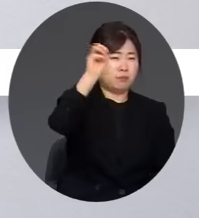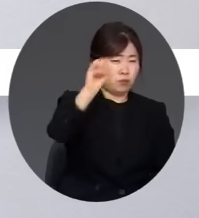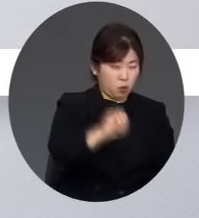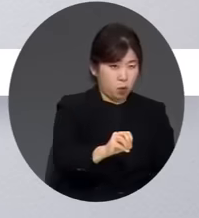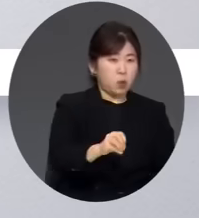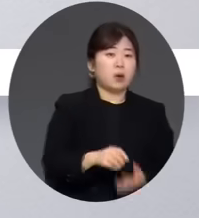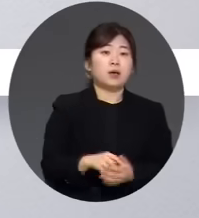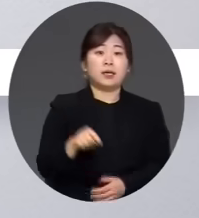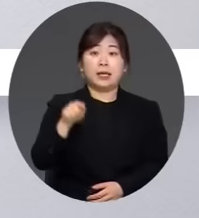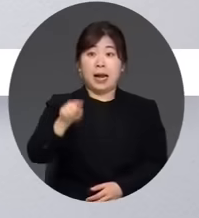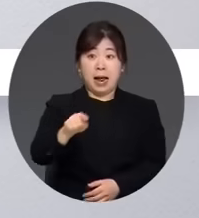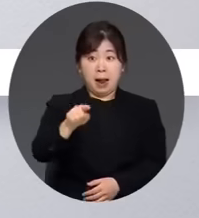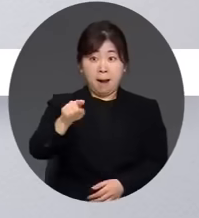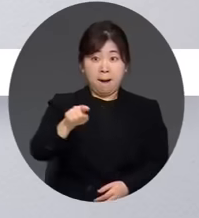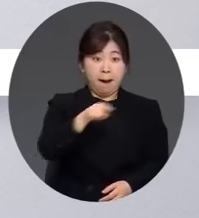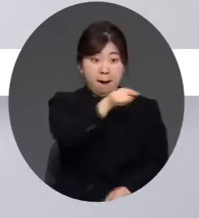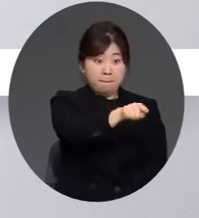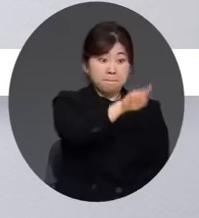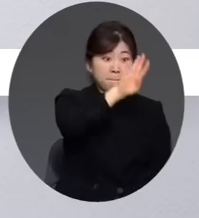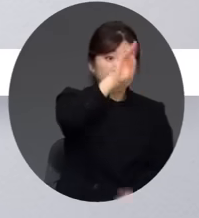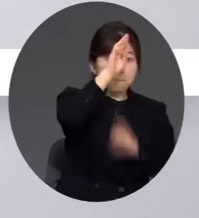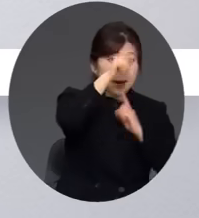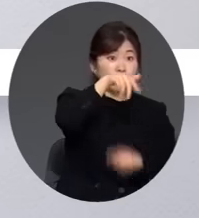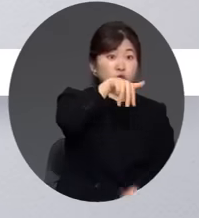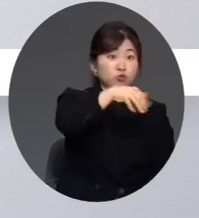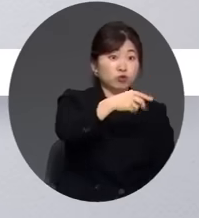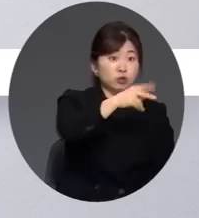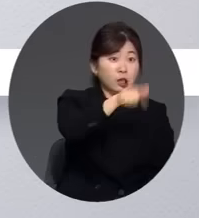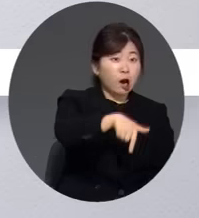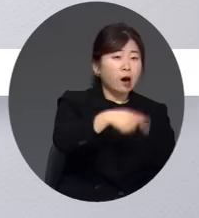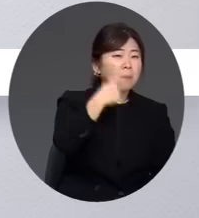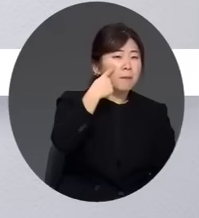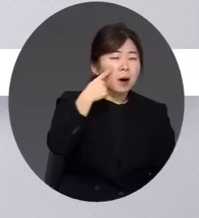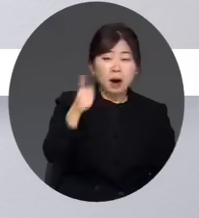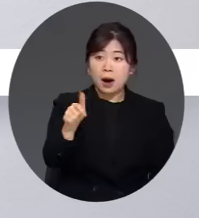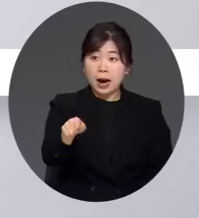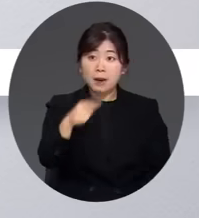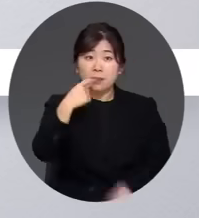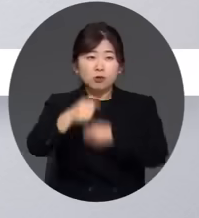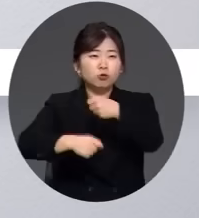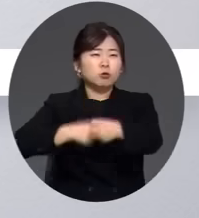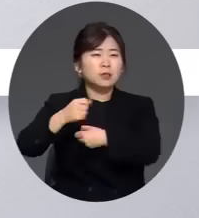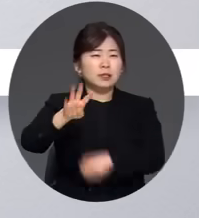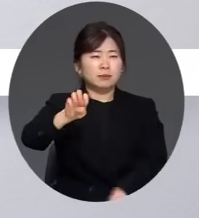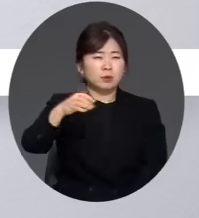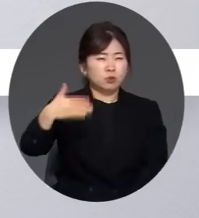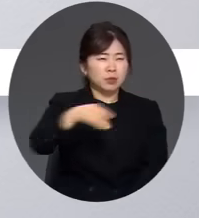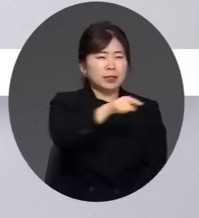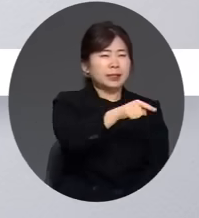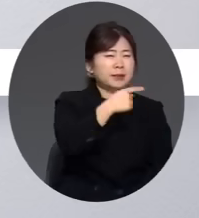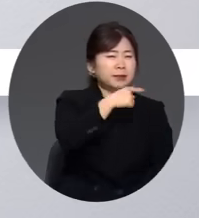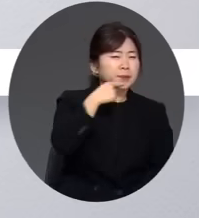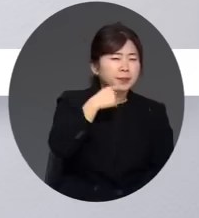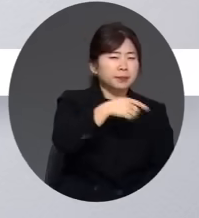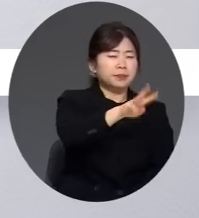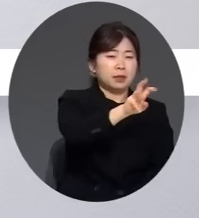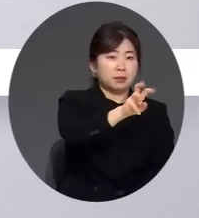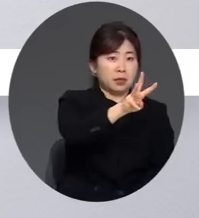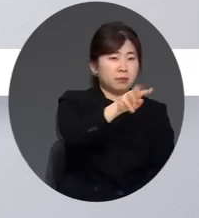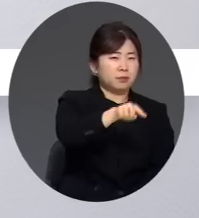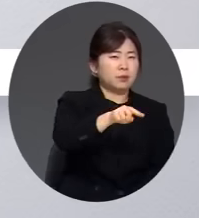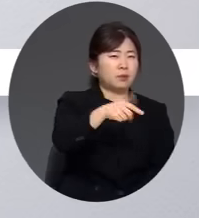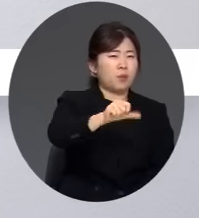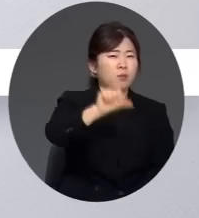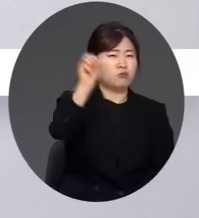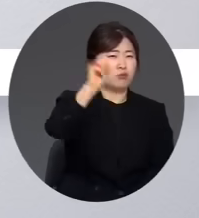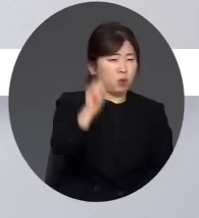나타났습니다 박춘덕 전경남 위원과의 가상 대결은 황기철 39 박춘덕 33.5% 5차 범위